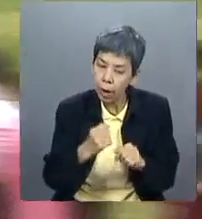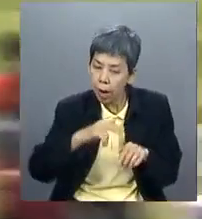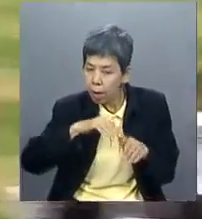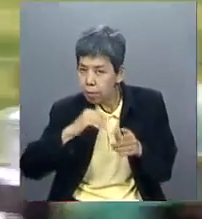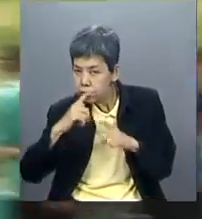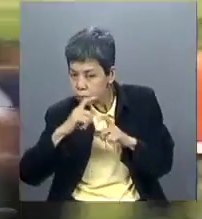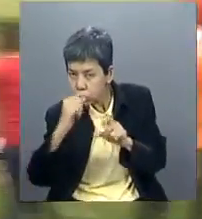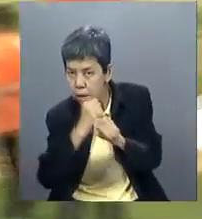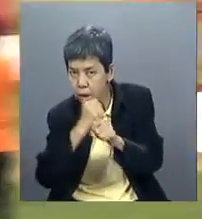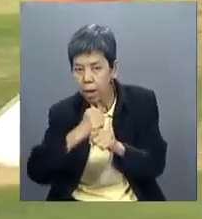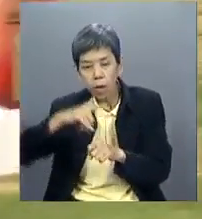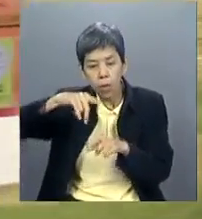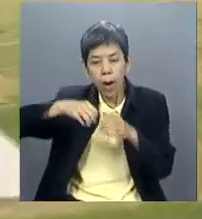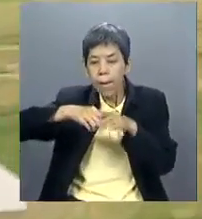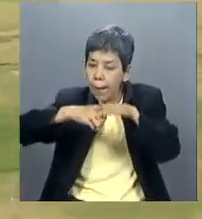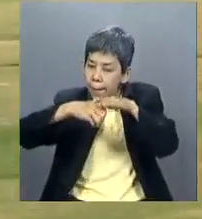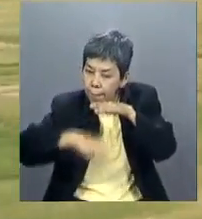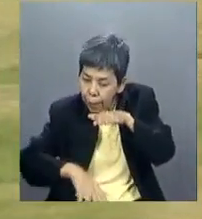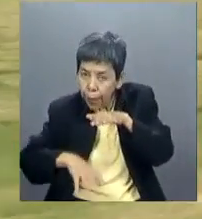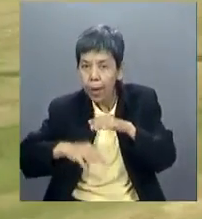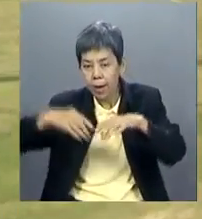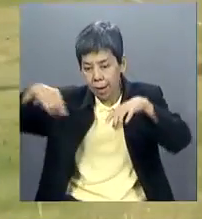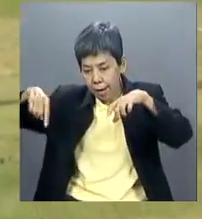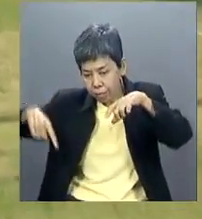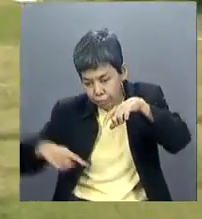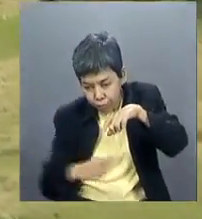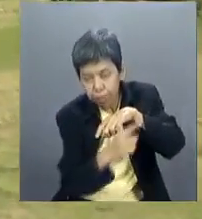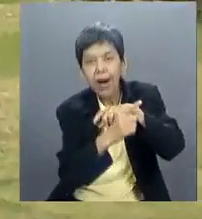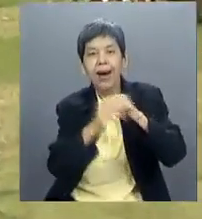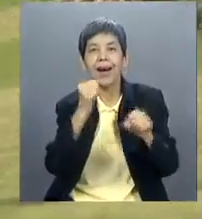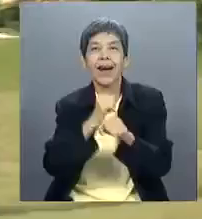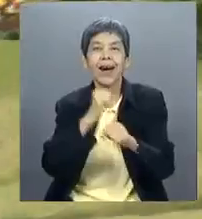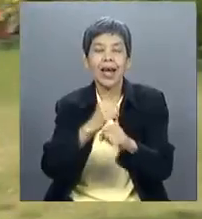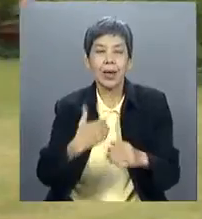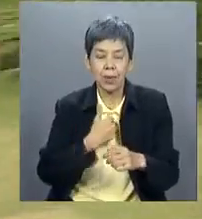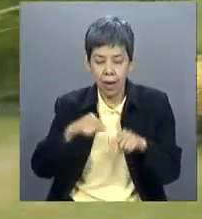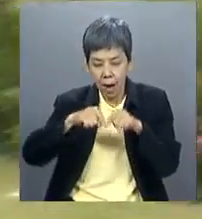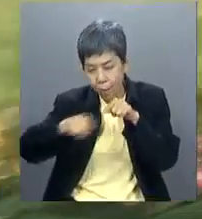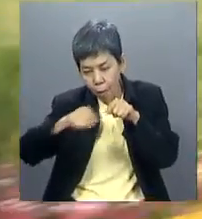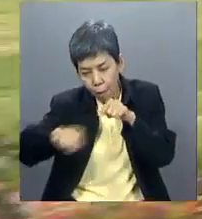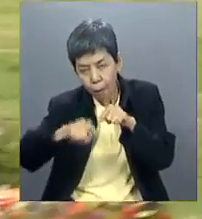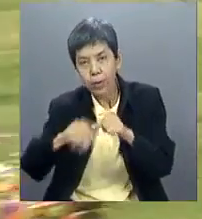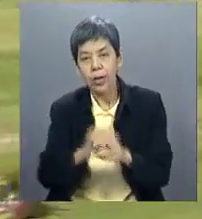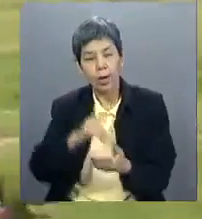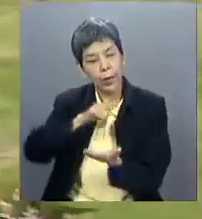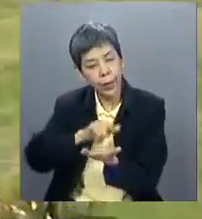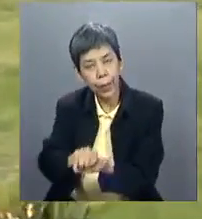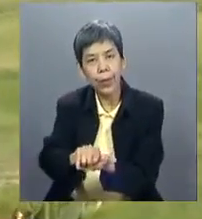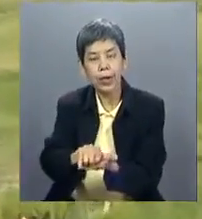ต่อด้วยการบินทิ้งสัมภาระบินลอดอุโมงค์น้ำจบที่การบินโจมตีพร้อมการลงจอดค่ะ